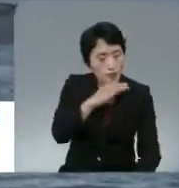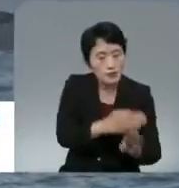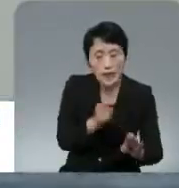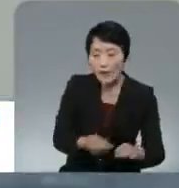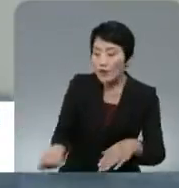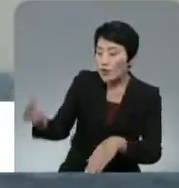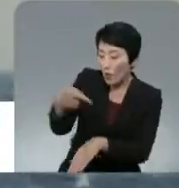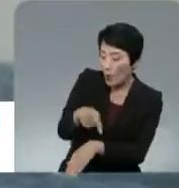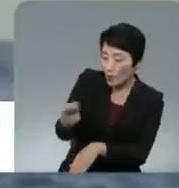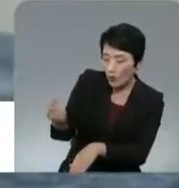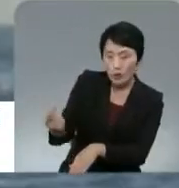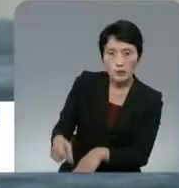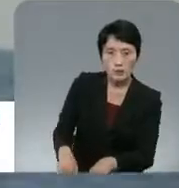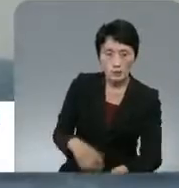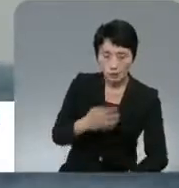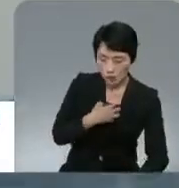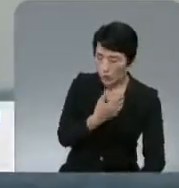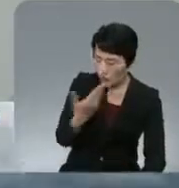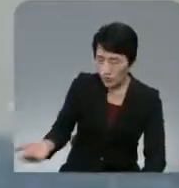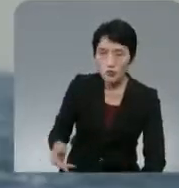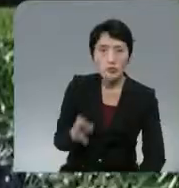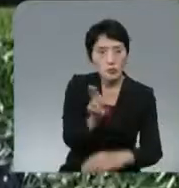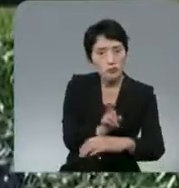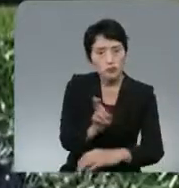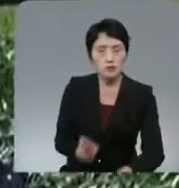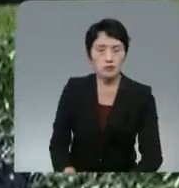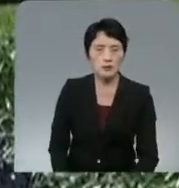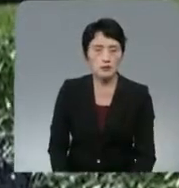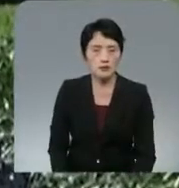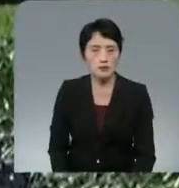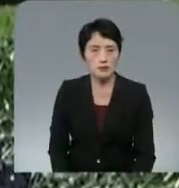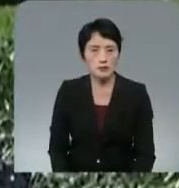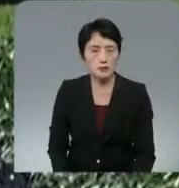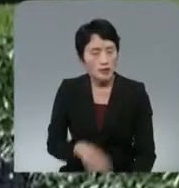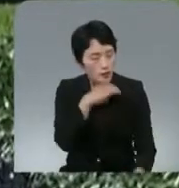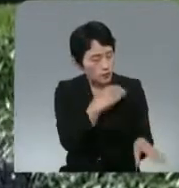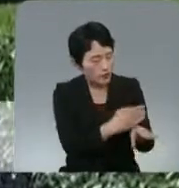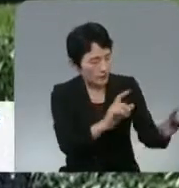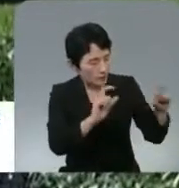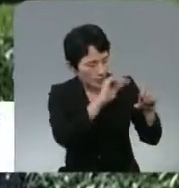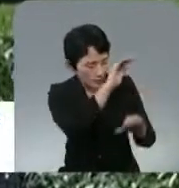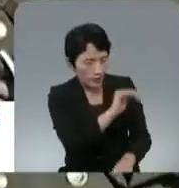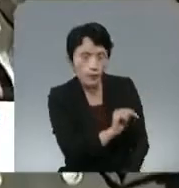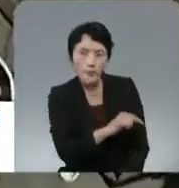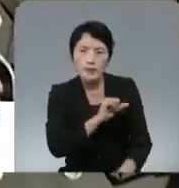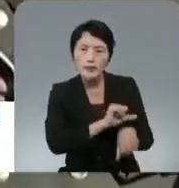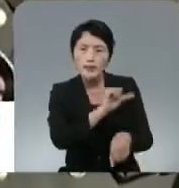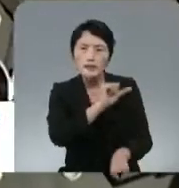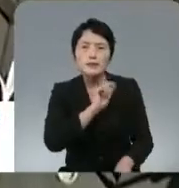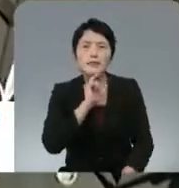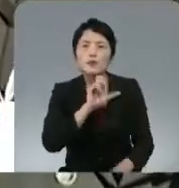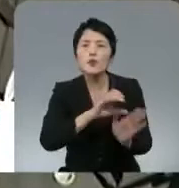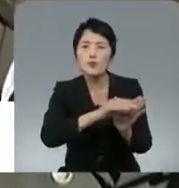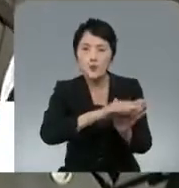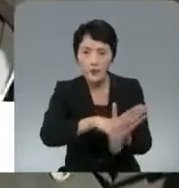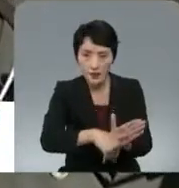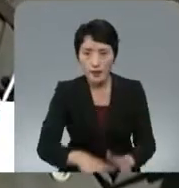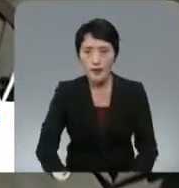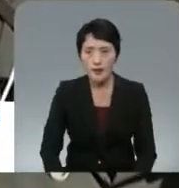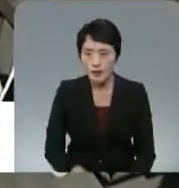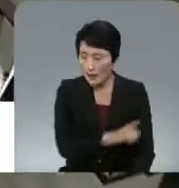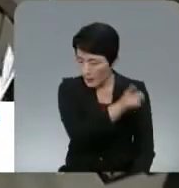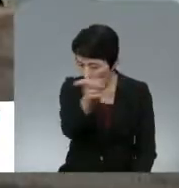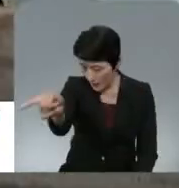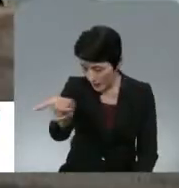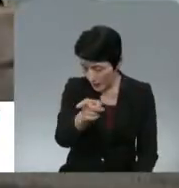в свою очередь обведенные комитет начальников штабов вооруженных сил республики Ария заявил что пьянян